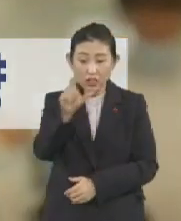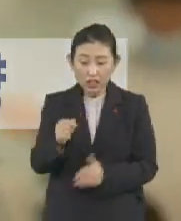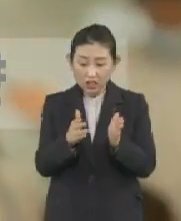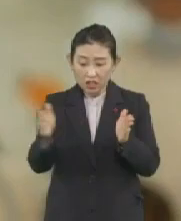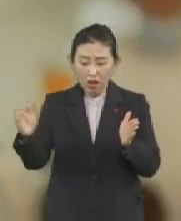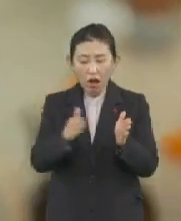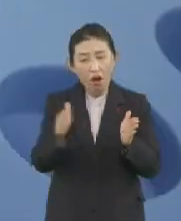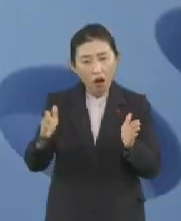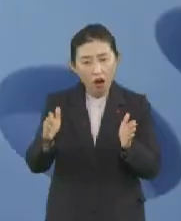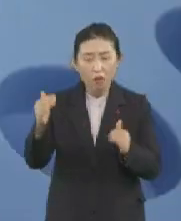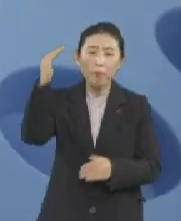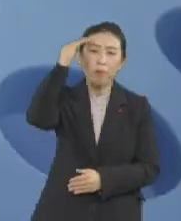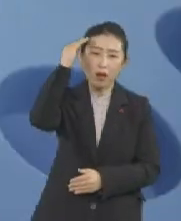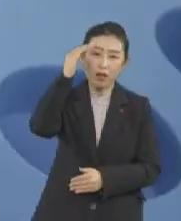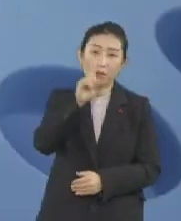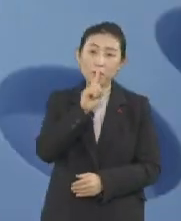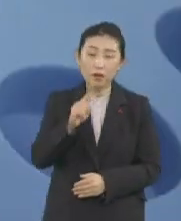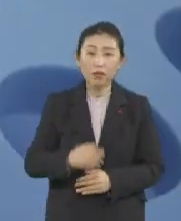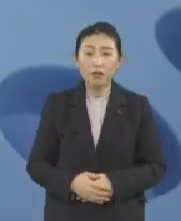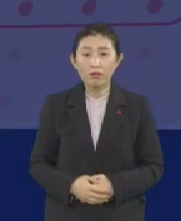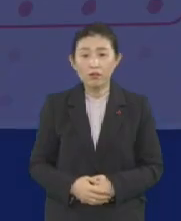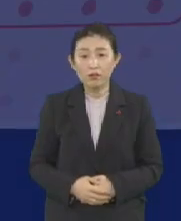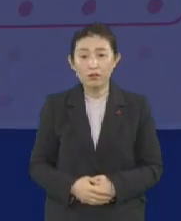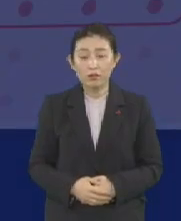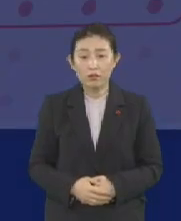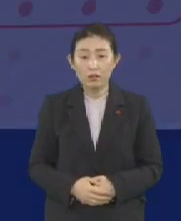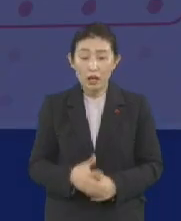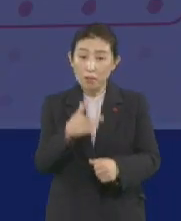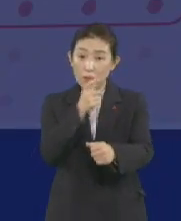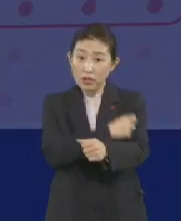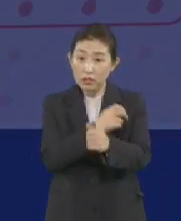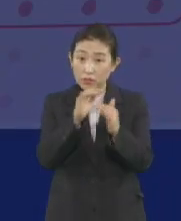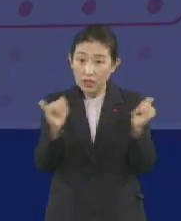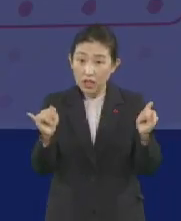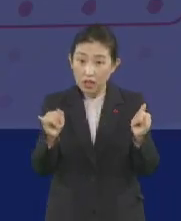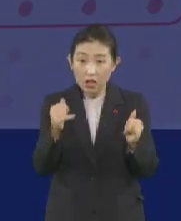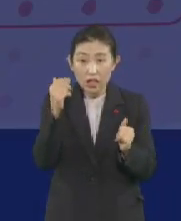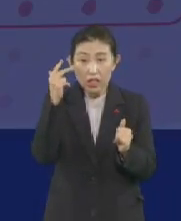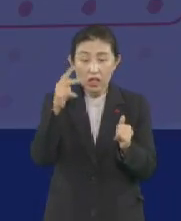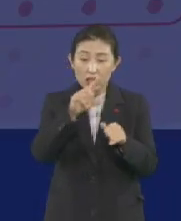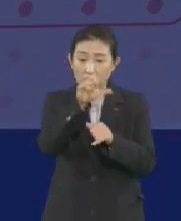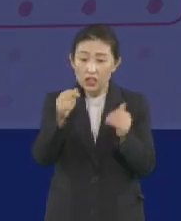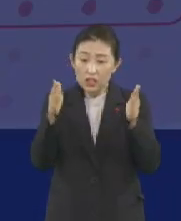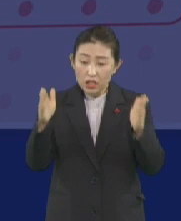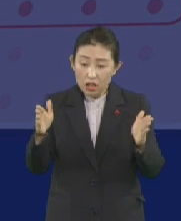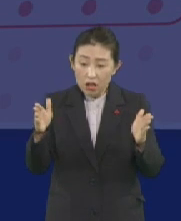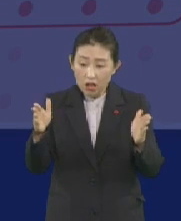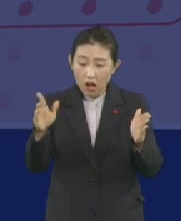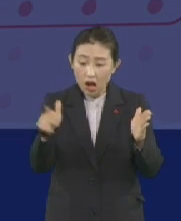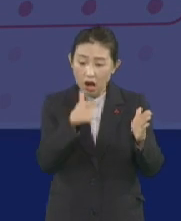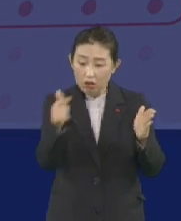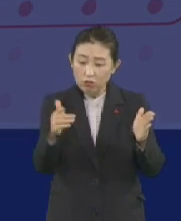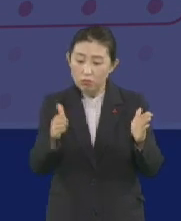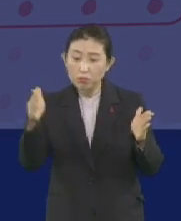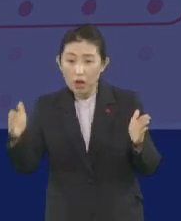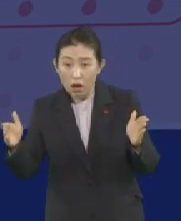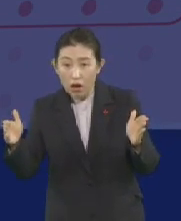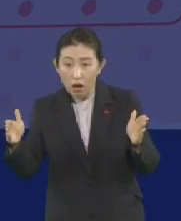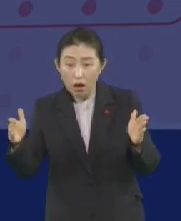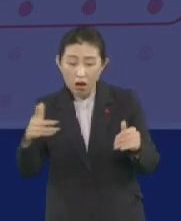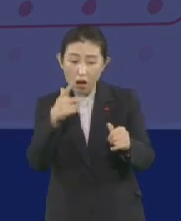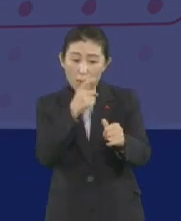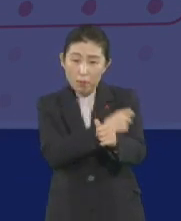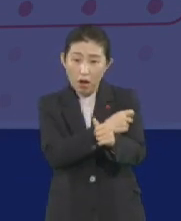영향을 미치는 것으로 확인됐습니다. 백신 접종자들의 생리주기는 평균 하루 정도 길어졌고 한